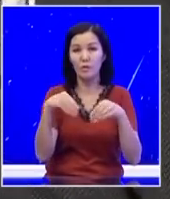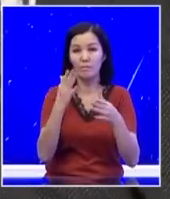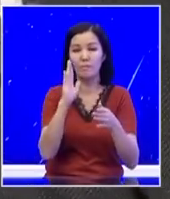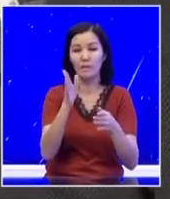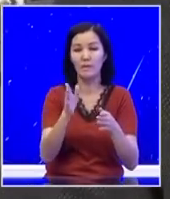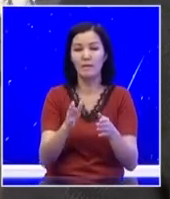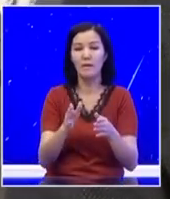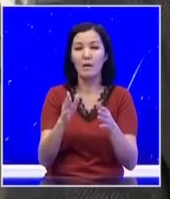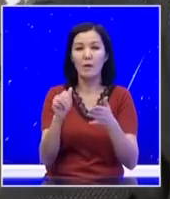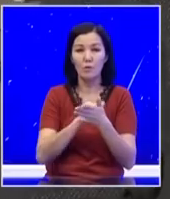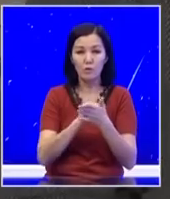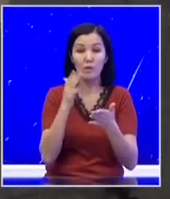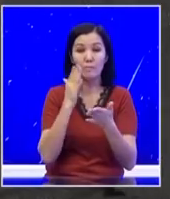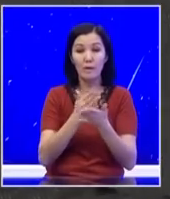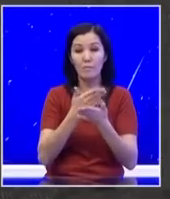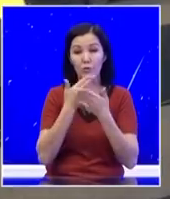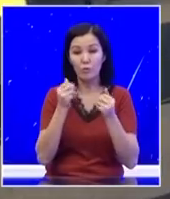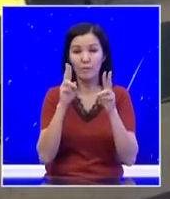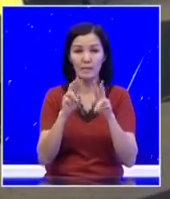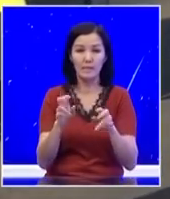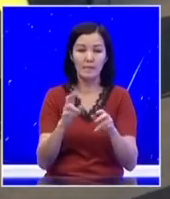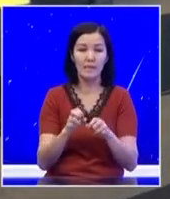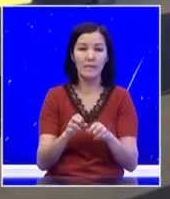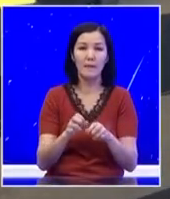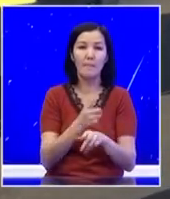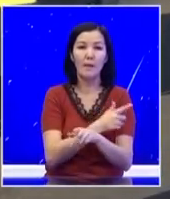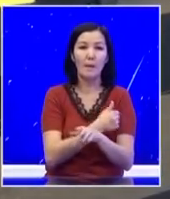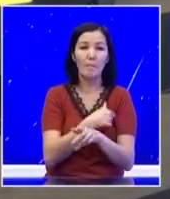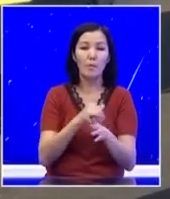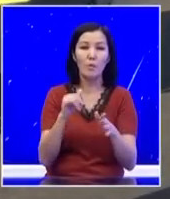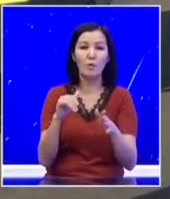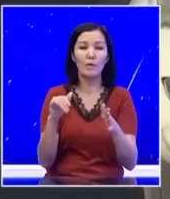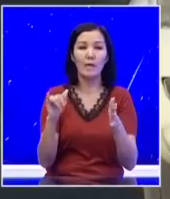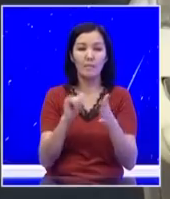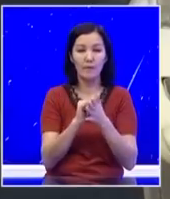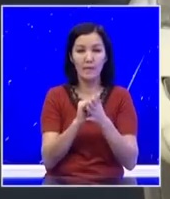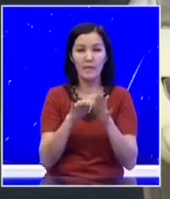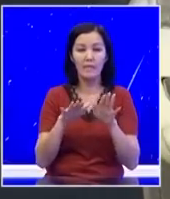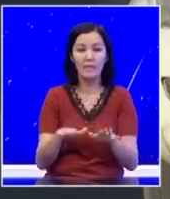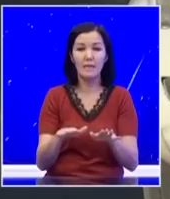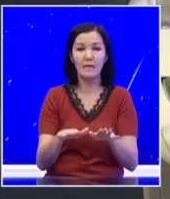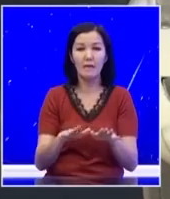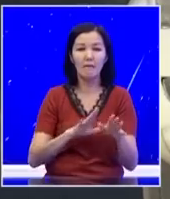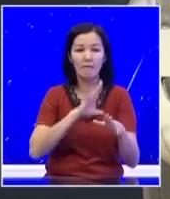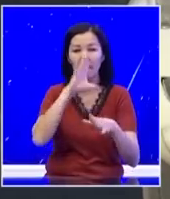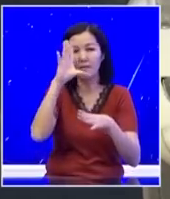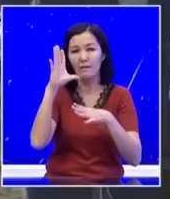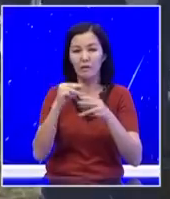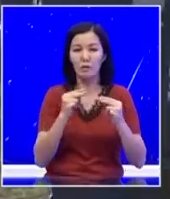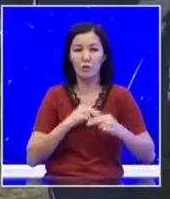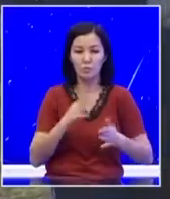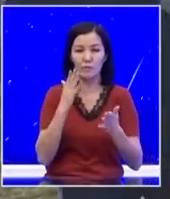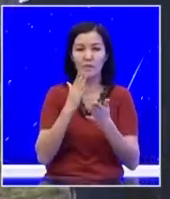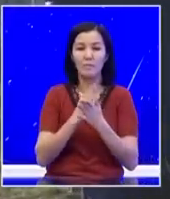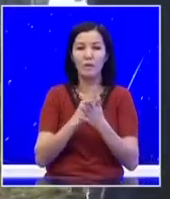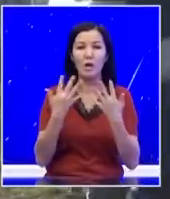бар жоғына қаралып, содан кейін өтеді. Блок бекеттегі мамандар ауыл елдің амандығы үшін тәулік бойы тырп етпей жұмыс істеп тұр.